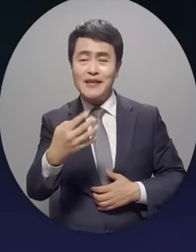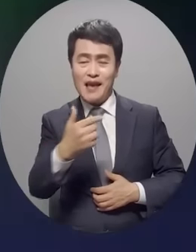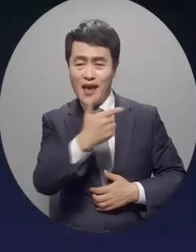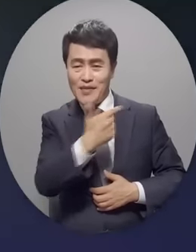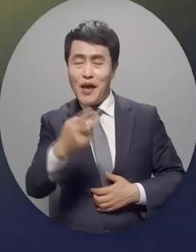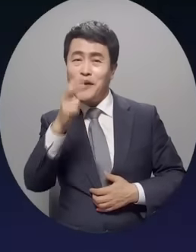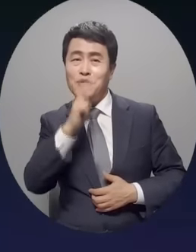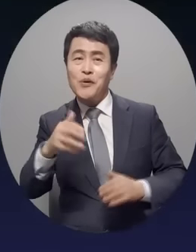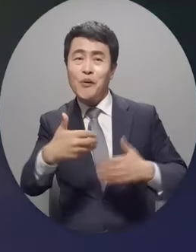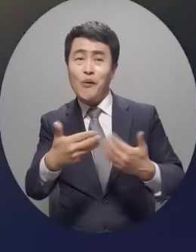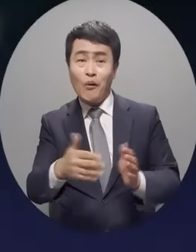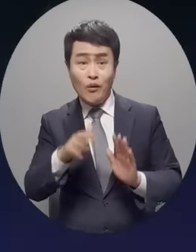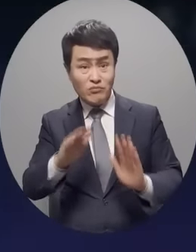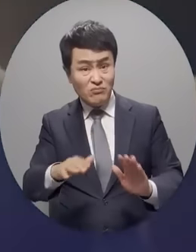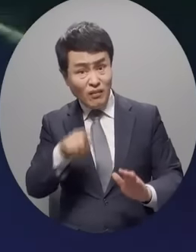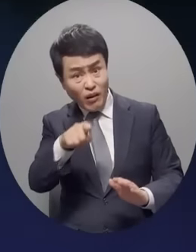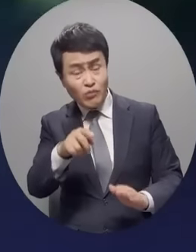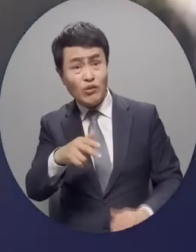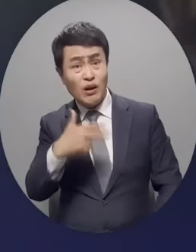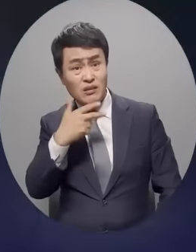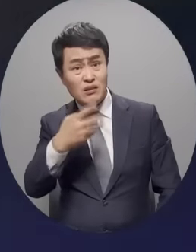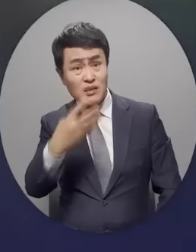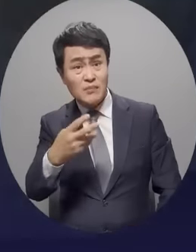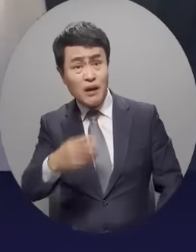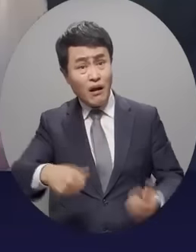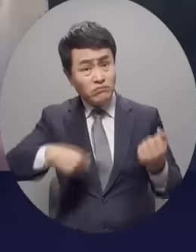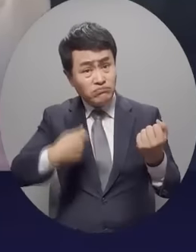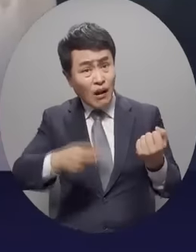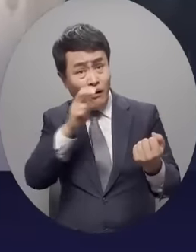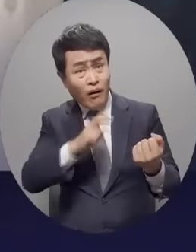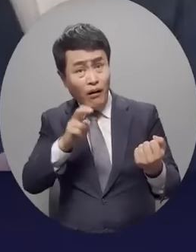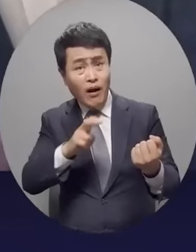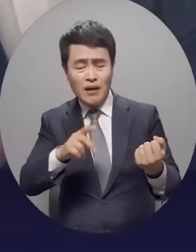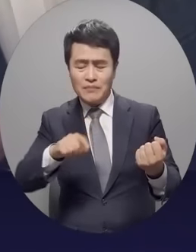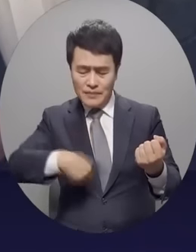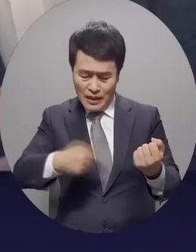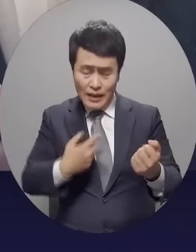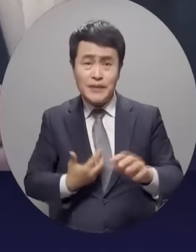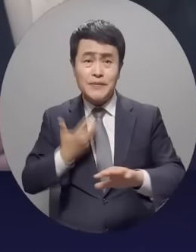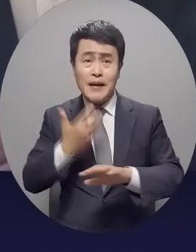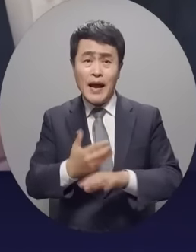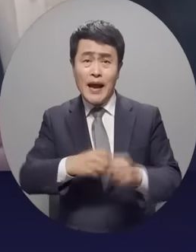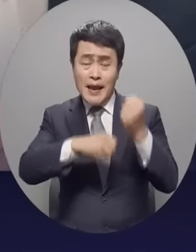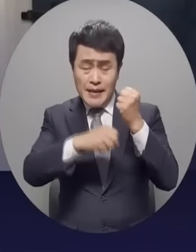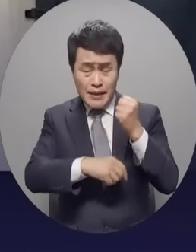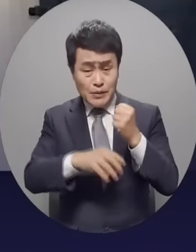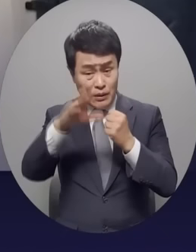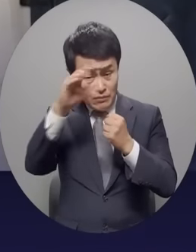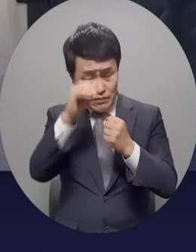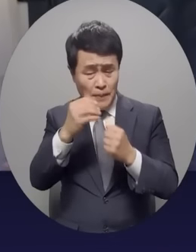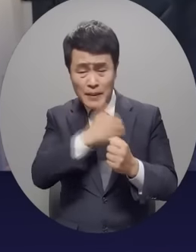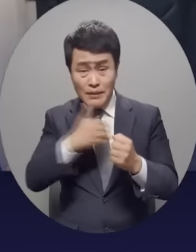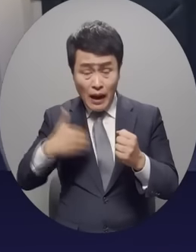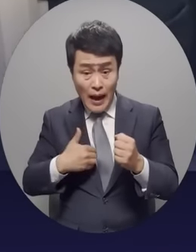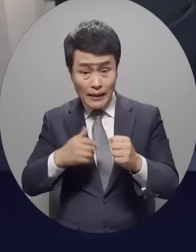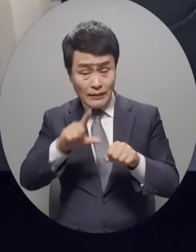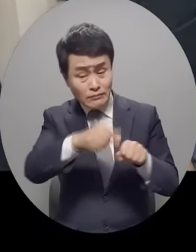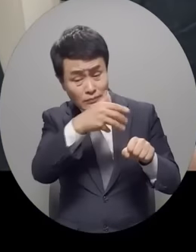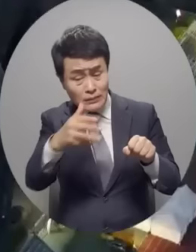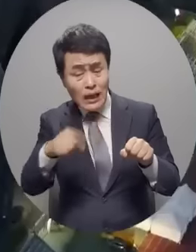이걸 누가 74했어요? 보컬로 여길까요? 자기 혁신이죠. 기성의 패턴에 만족하지 않고 시대를 넘어서는